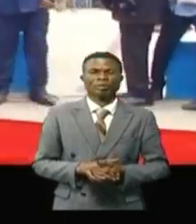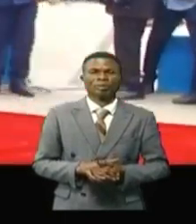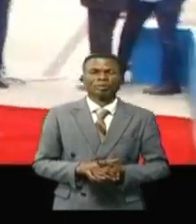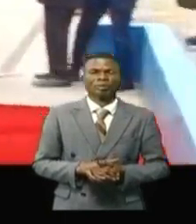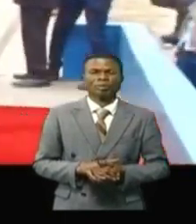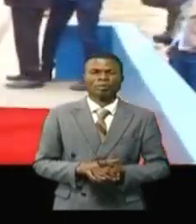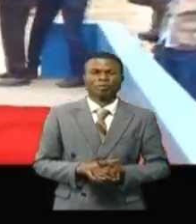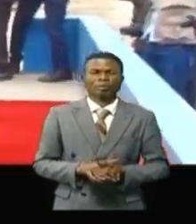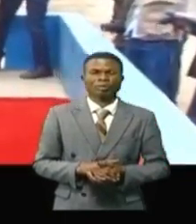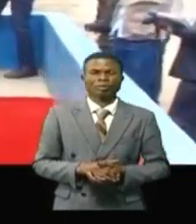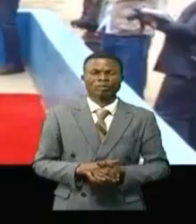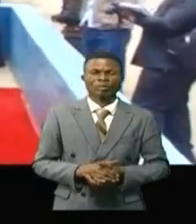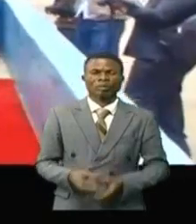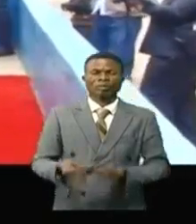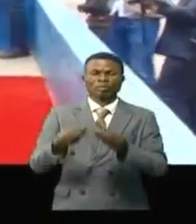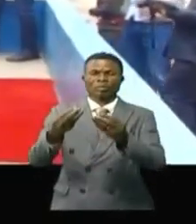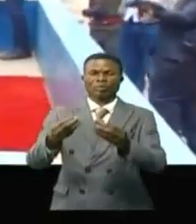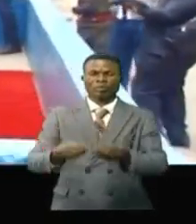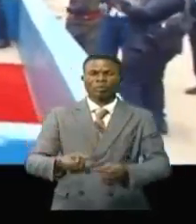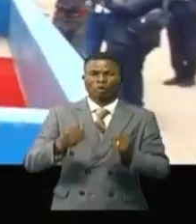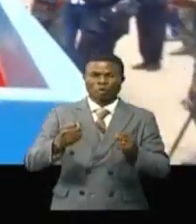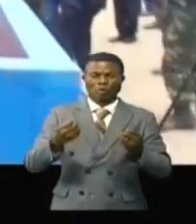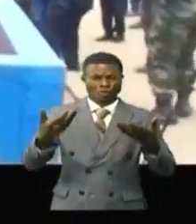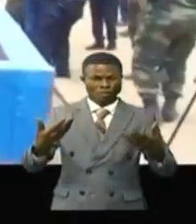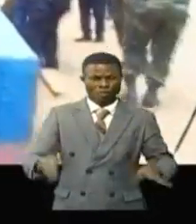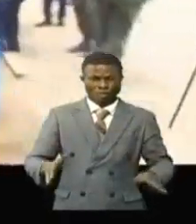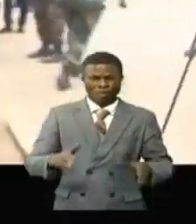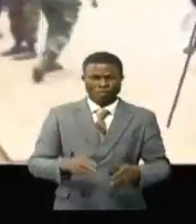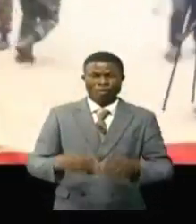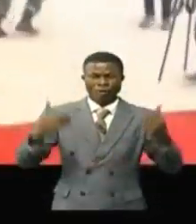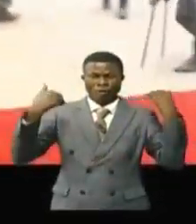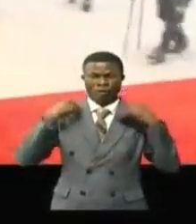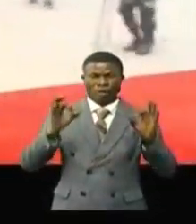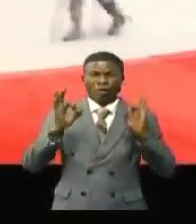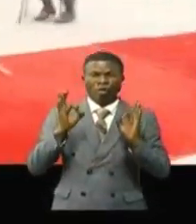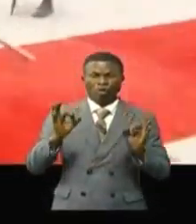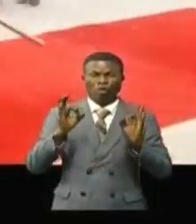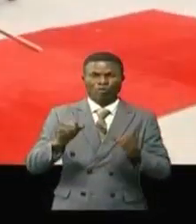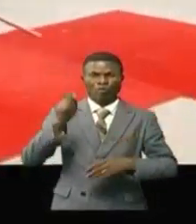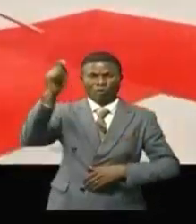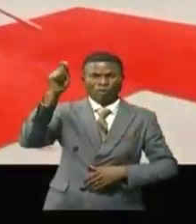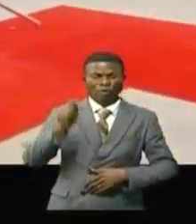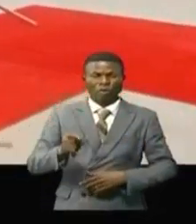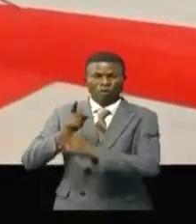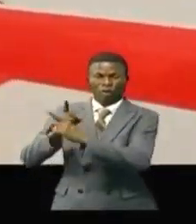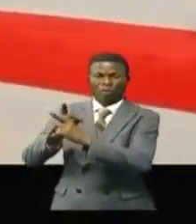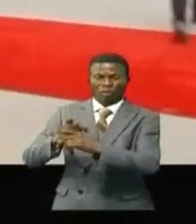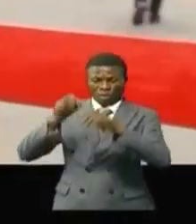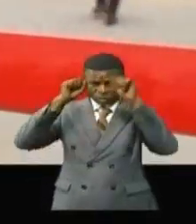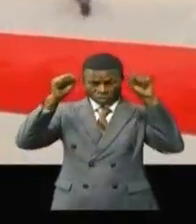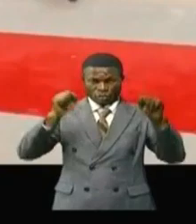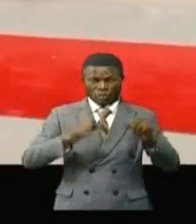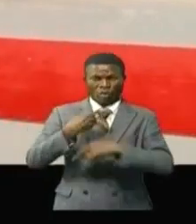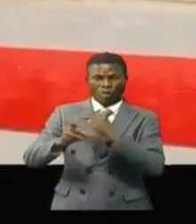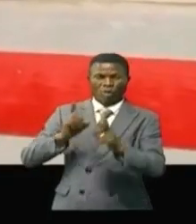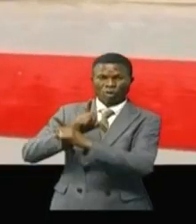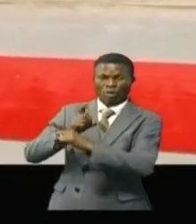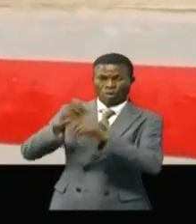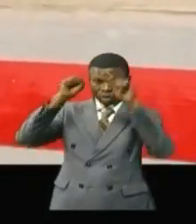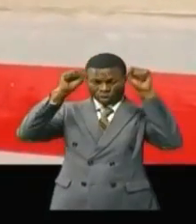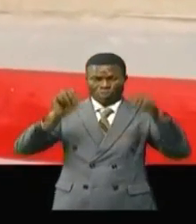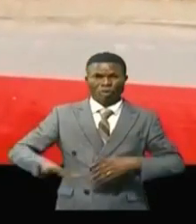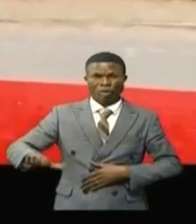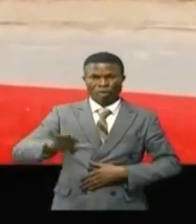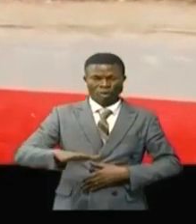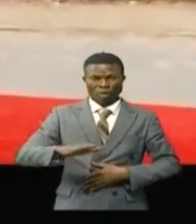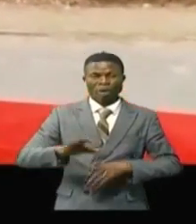Ça y est, la passation de commandement est effectuée. Le nouveau patron de la GR devra, comme ses prédécesseurs, assurer la protection du président de la République,